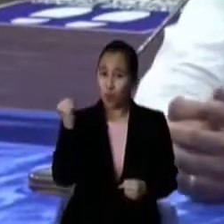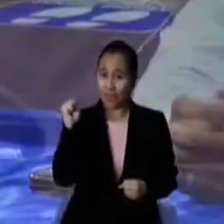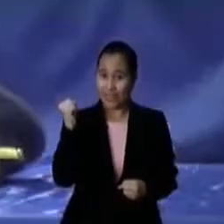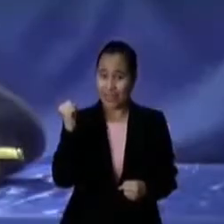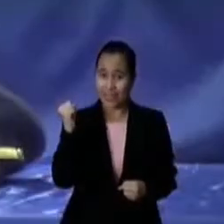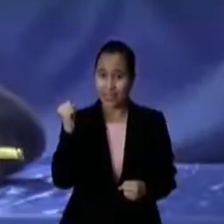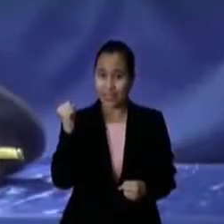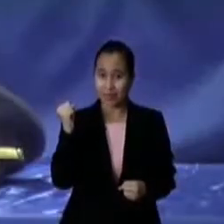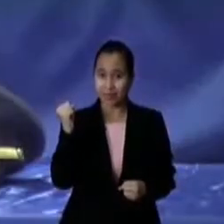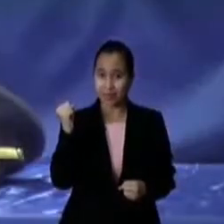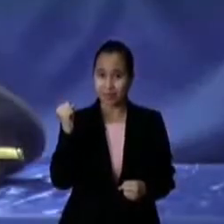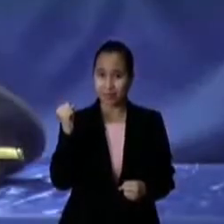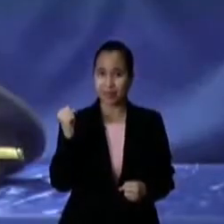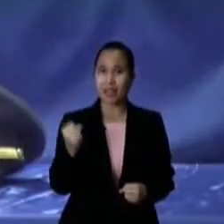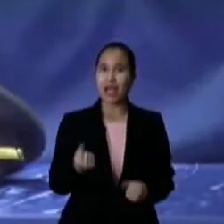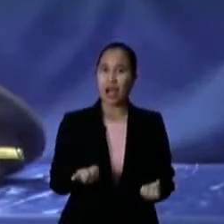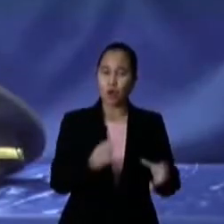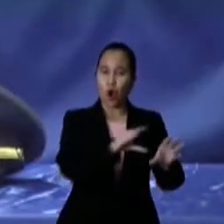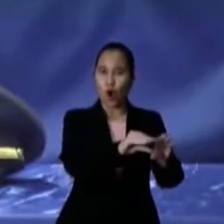worden opgetreden.